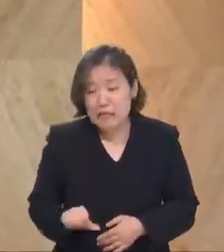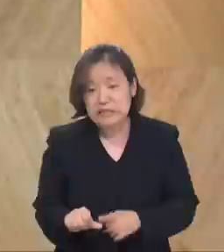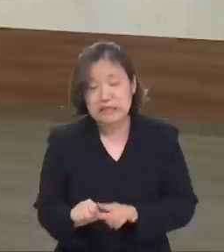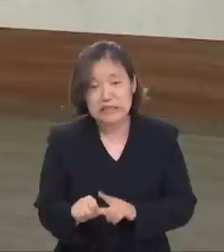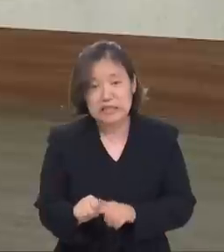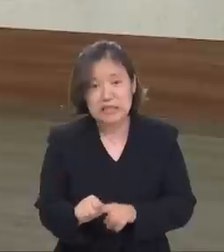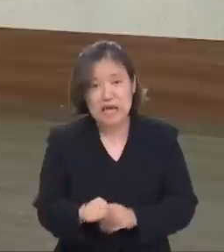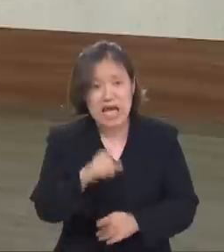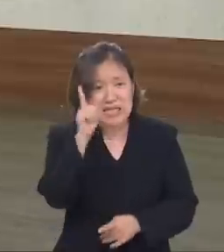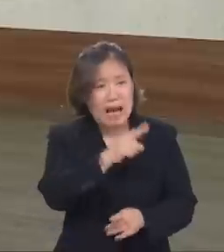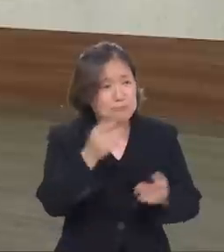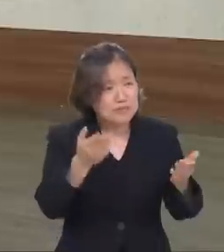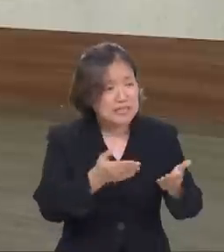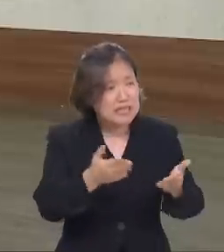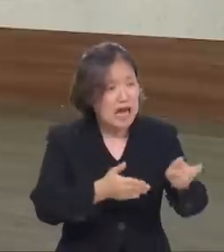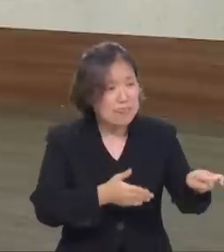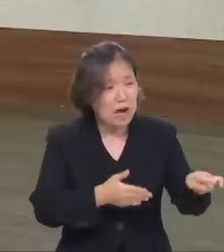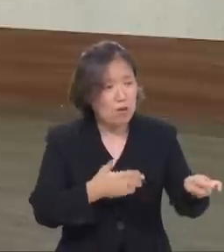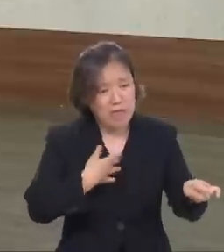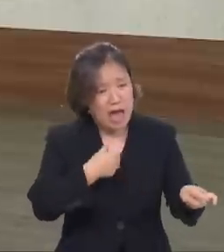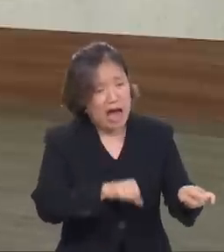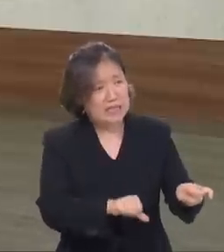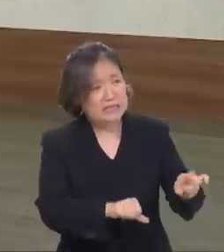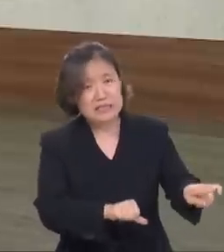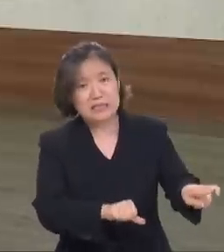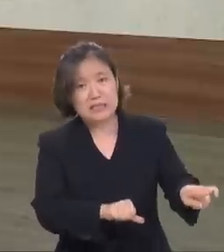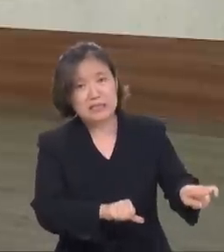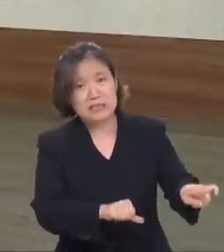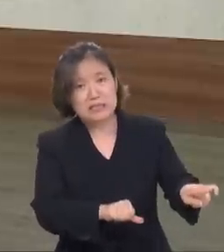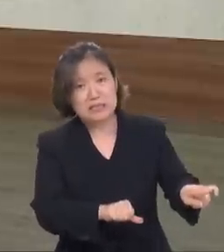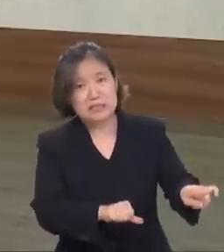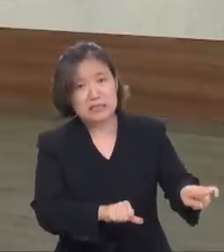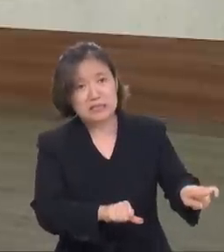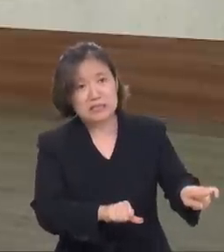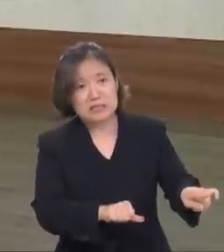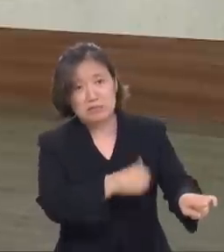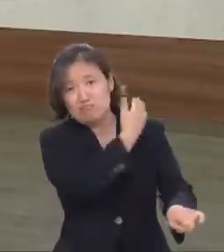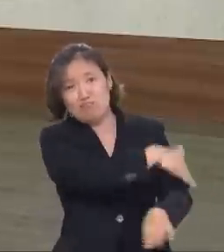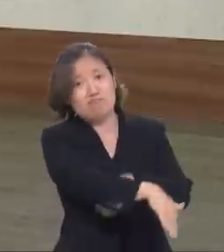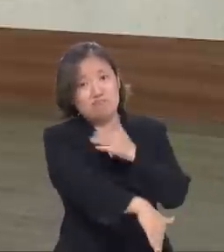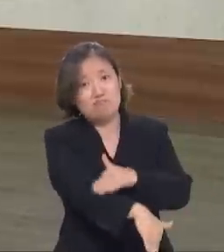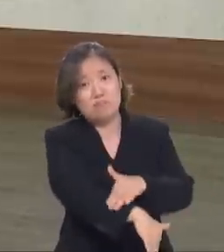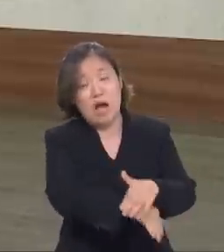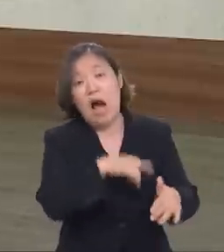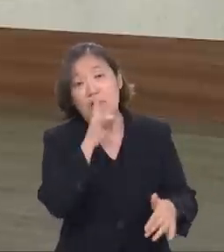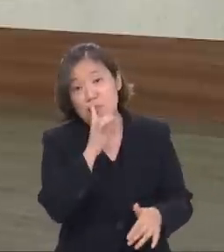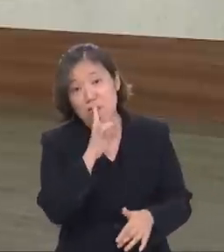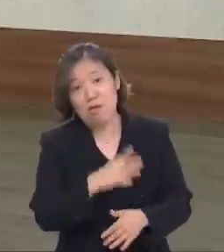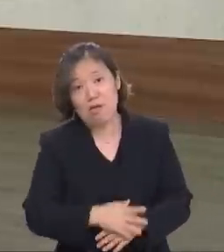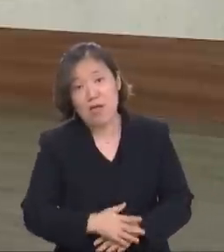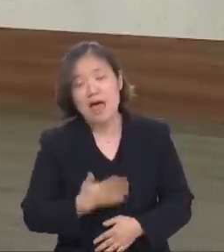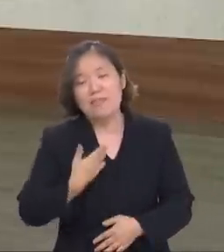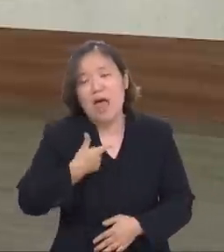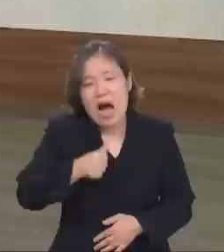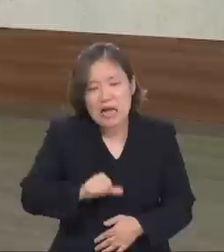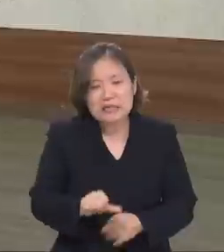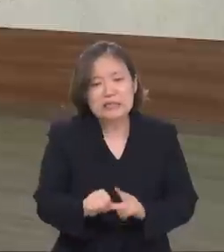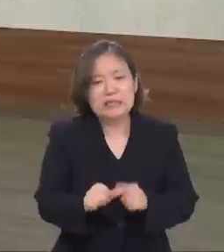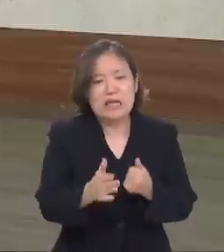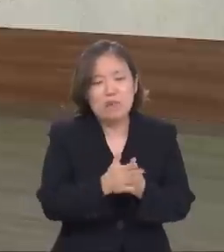오히려 그 못난 자식일수록 부모가 사랑으로 감싸줘야 되듯이